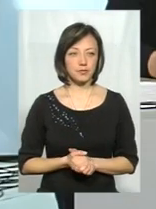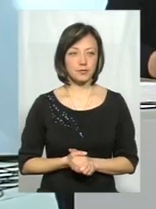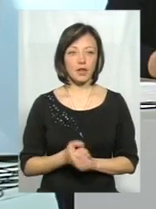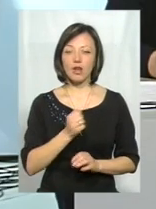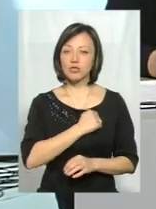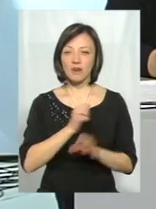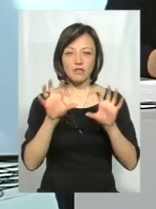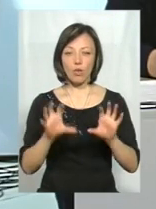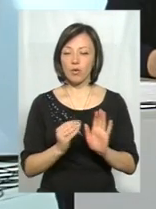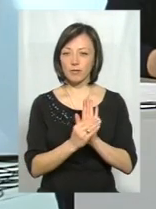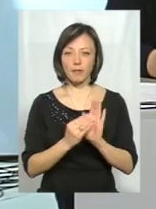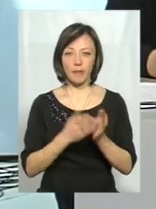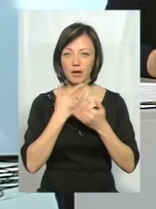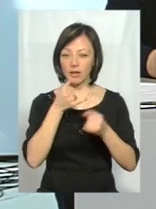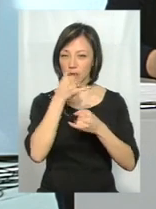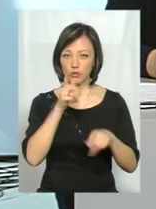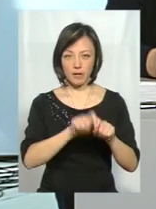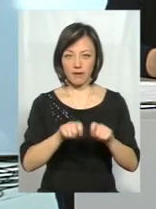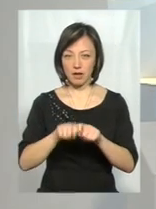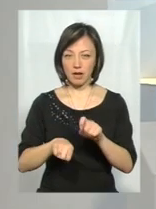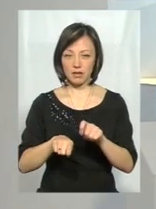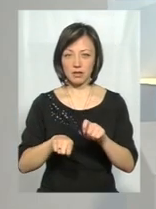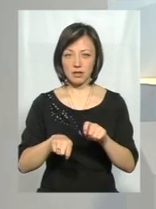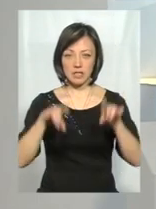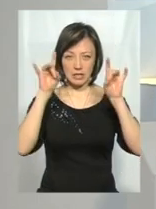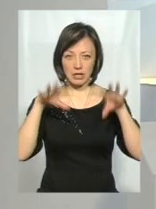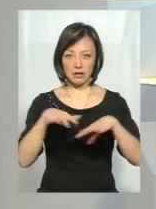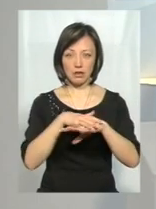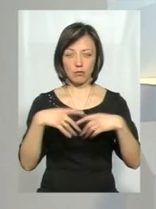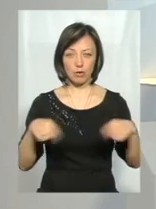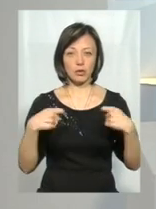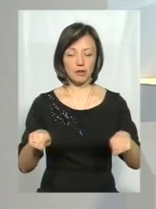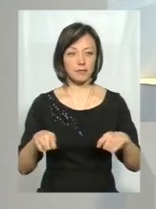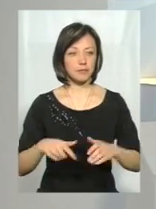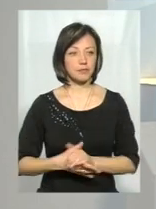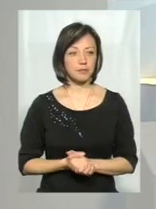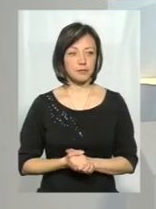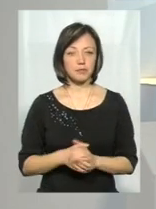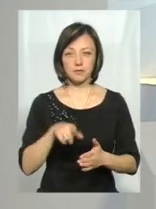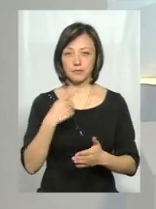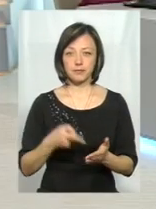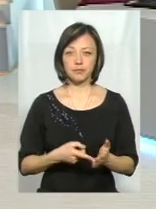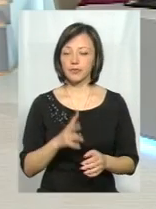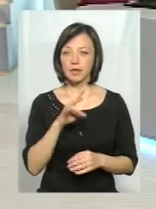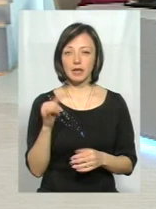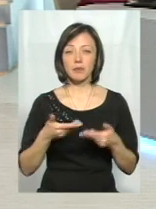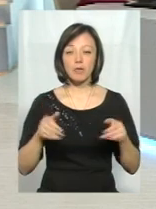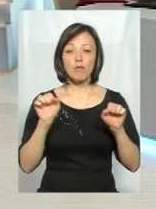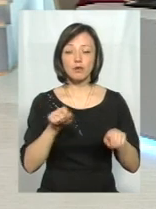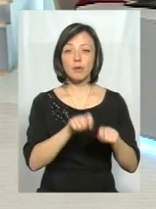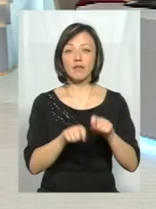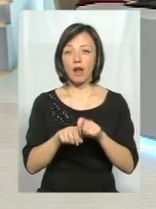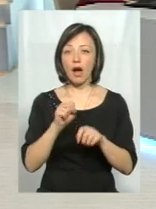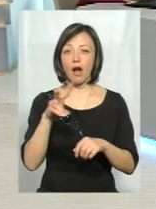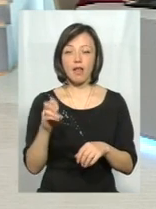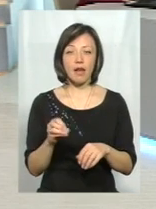тут немає. І ви не можете перевіряти от, якраз тих, хто стихійною торгівлею займається? Ні, ми можемо їх перевіряти, але ми,